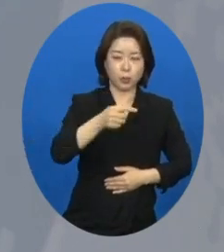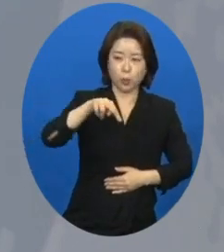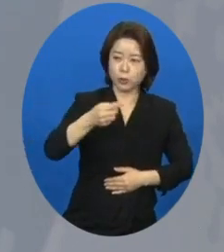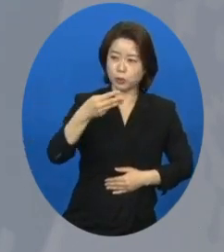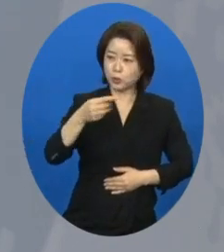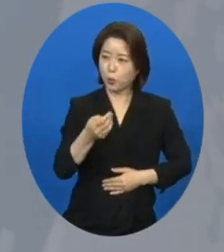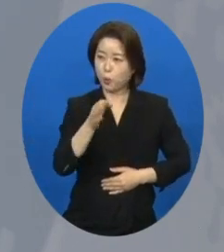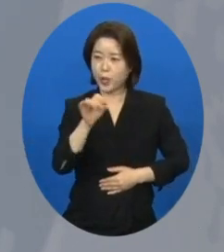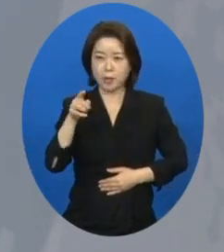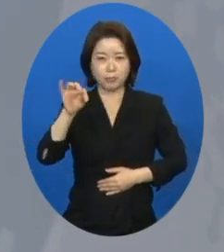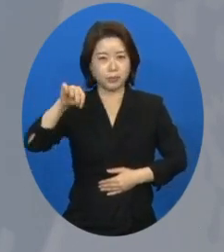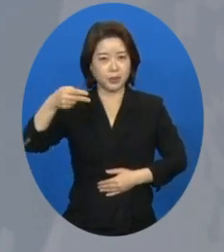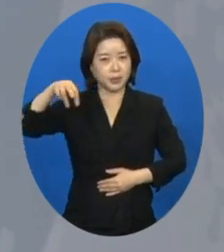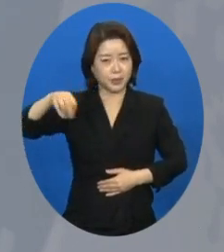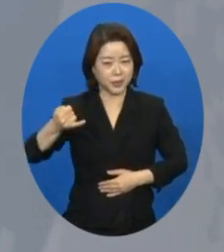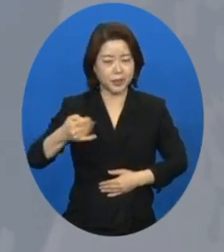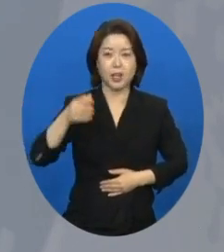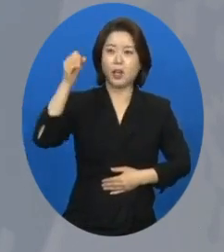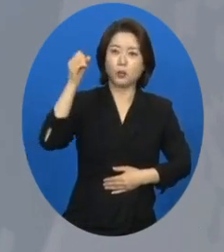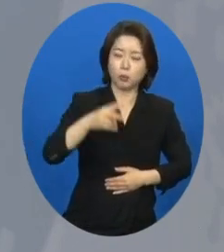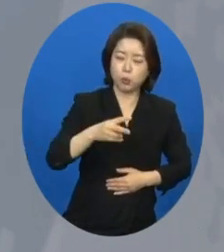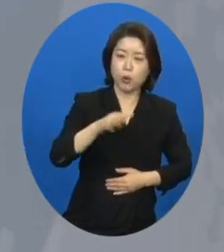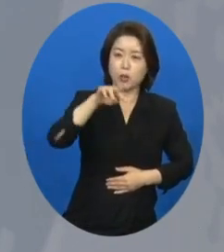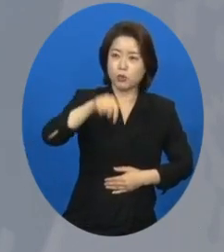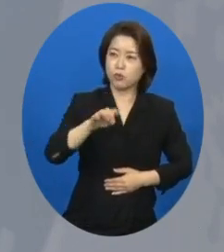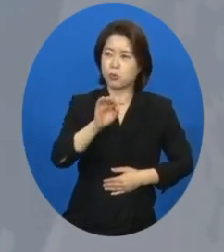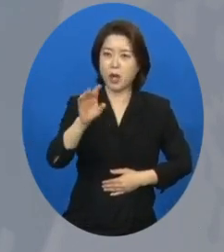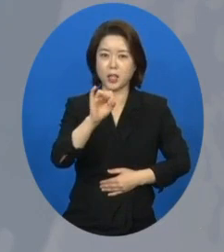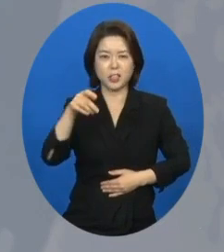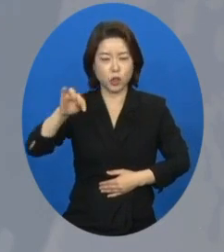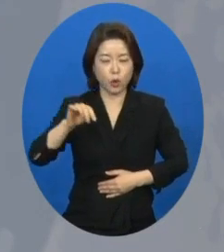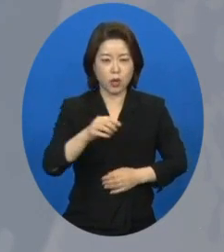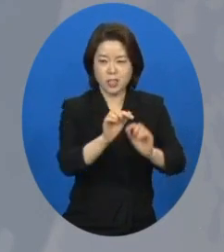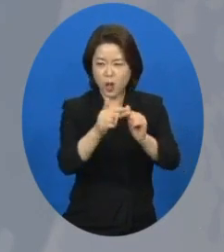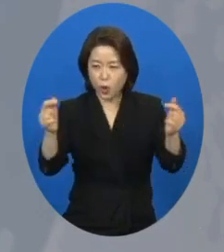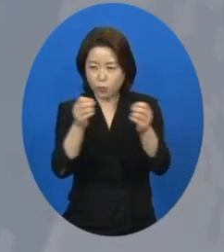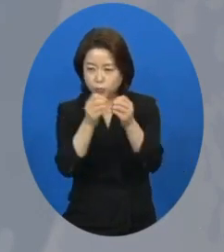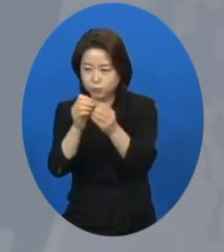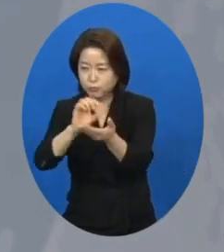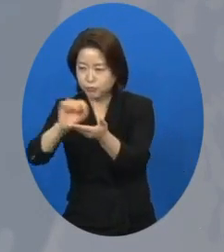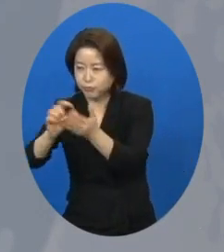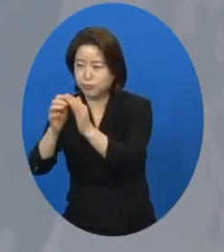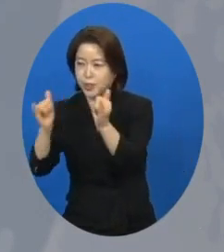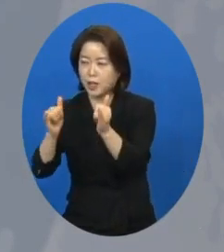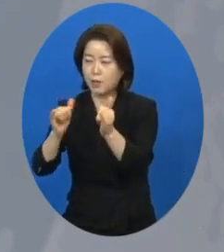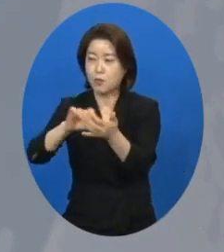도스토옙스키가 혹은 슈바이처가 살다 가곤 했다. 참 많은